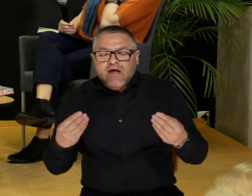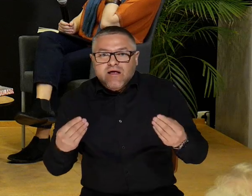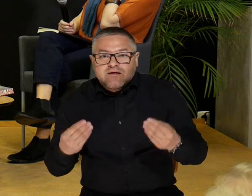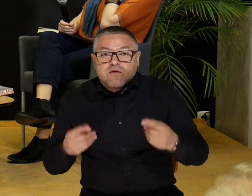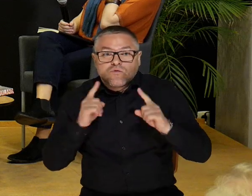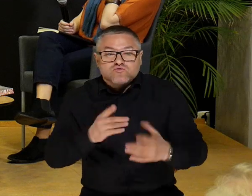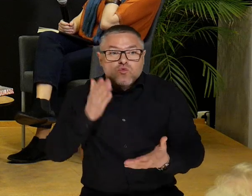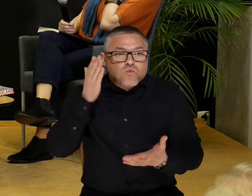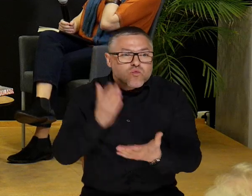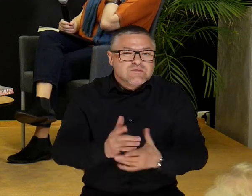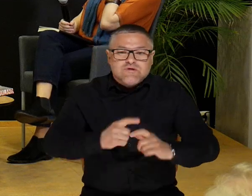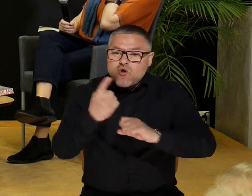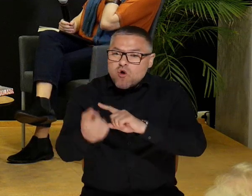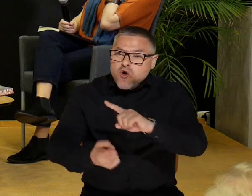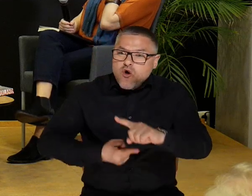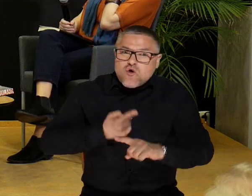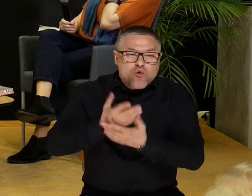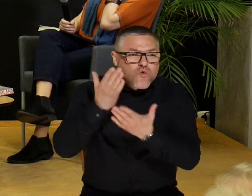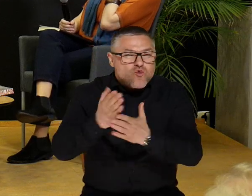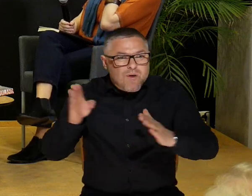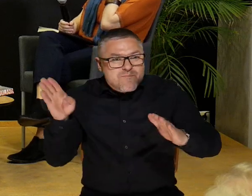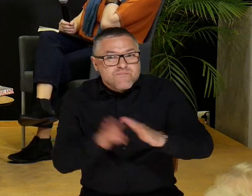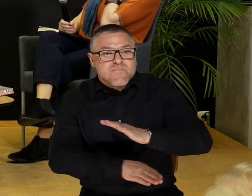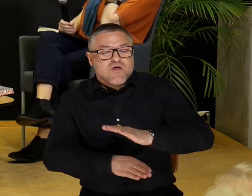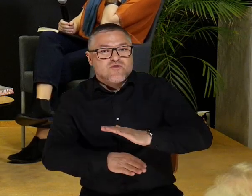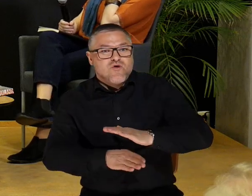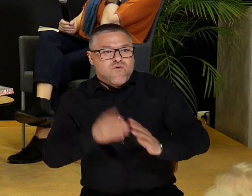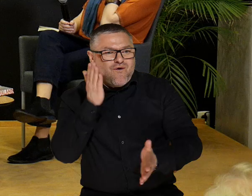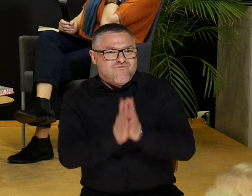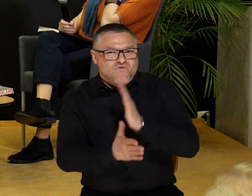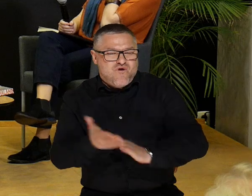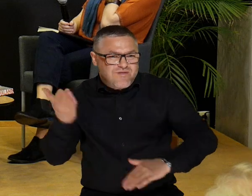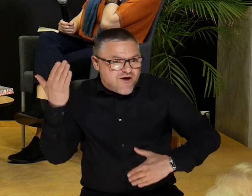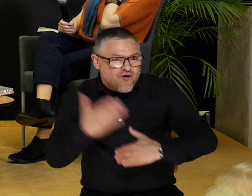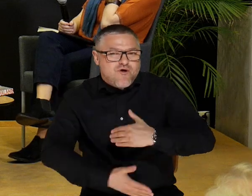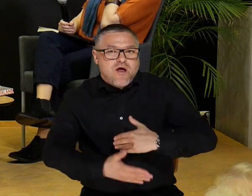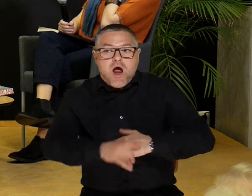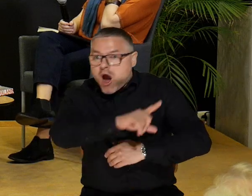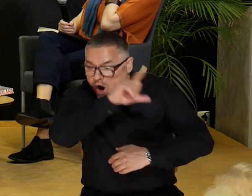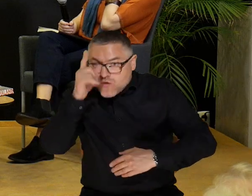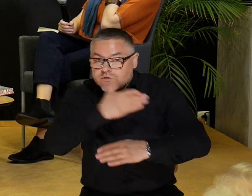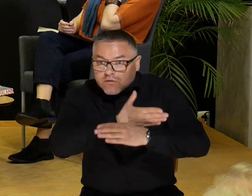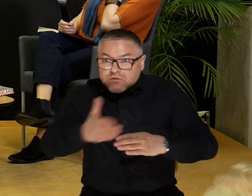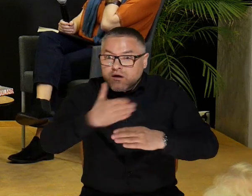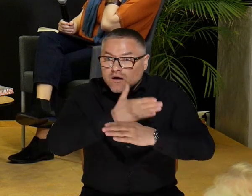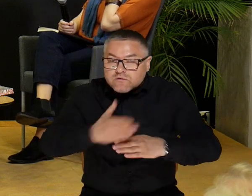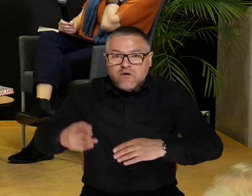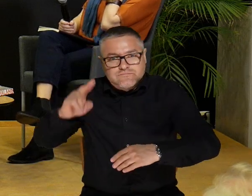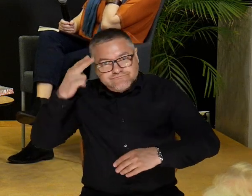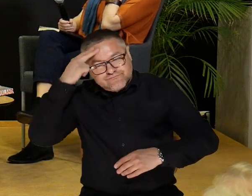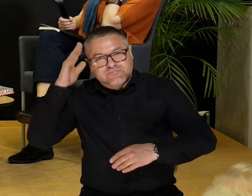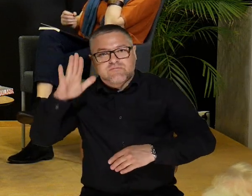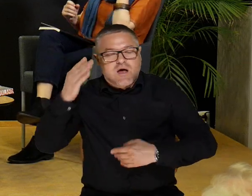już przecież cały rok upłynął od końca wojny, a tyle jeszcze ludzi nosi ślady